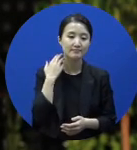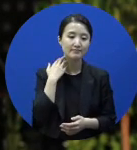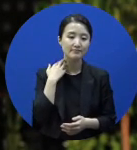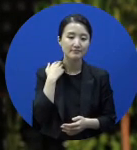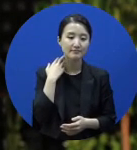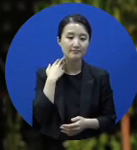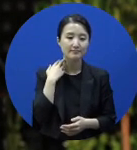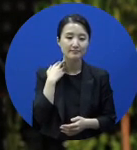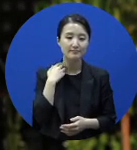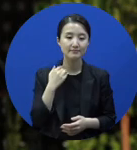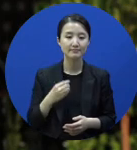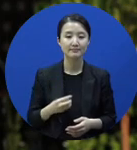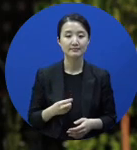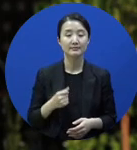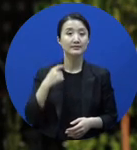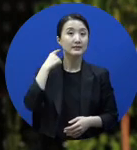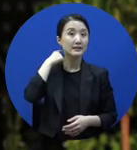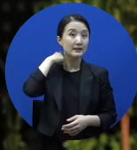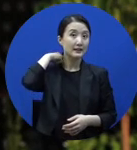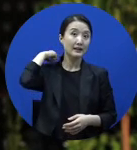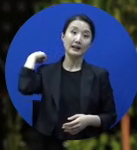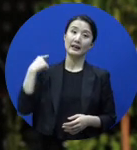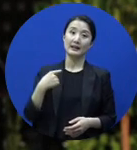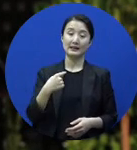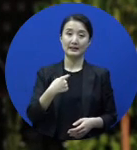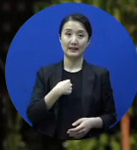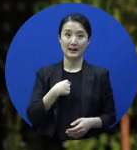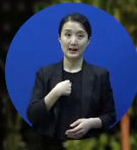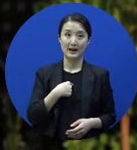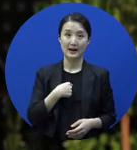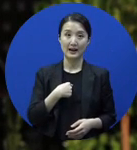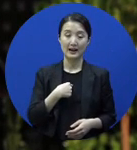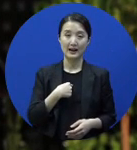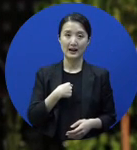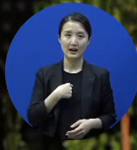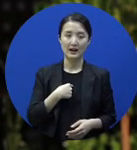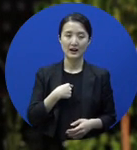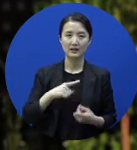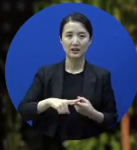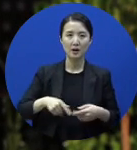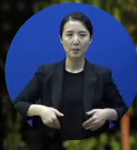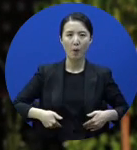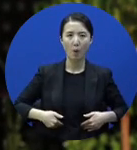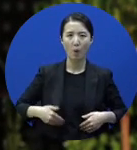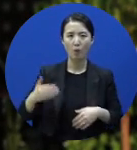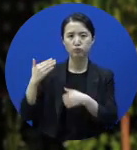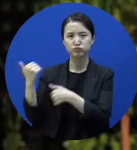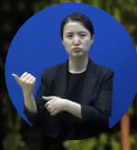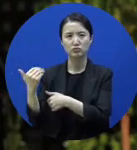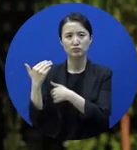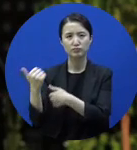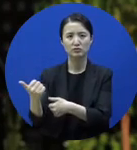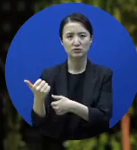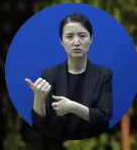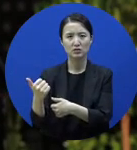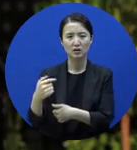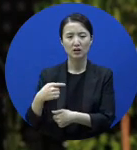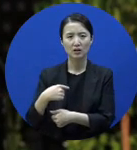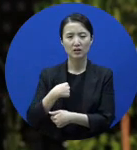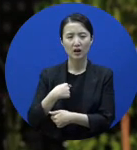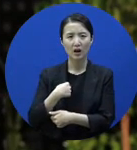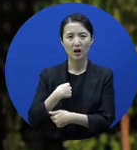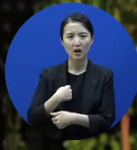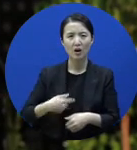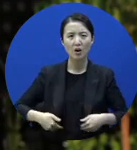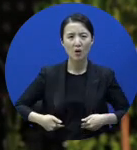아니 또 다른 사람들이 내가 하는 걸 이렇게 찾는 사람들이 있어요. 그러면 그게 필요한 거구나. 라고 생각을 하는 거죠. 그런